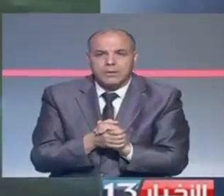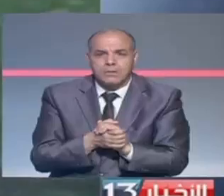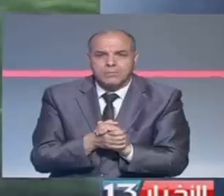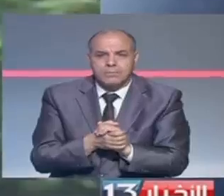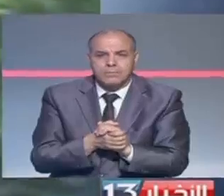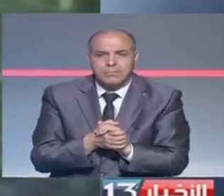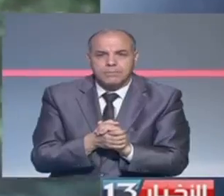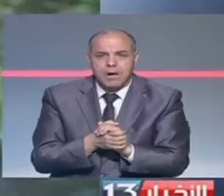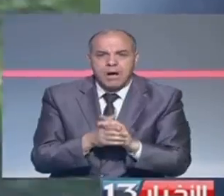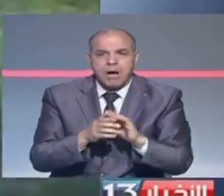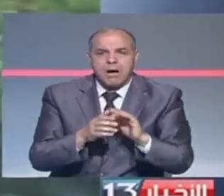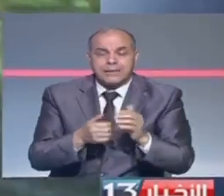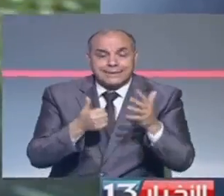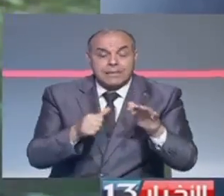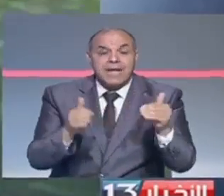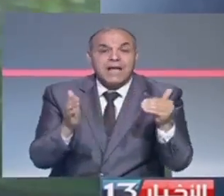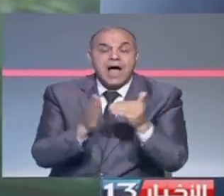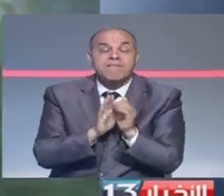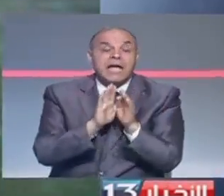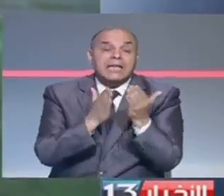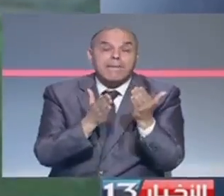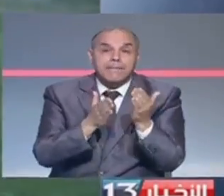يفضح ستمائه الف